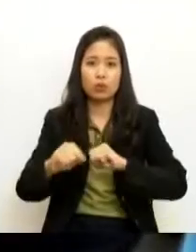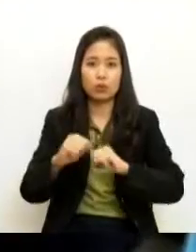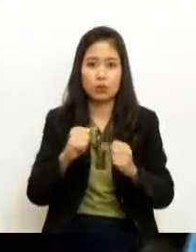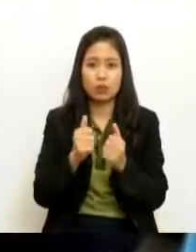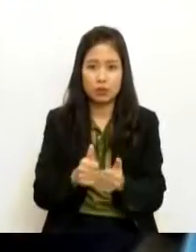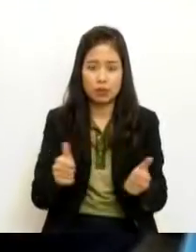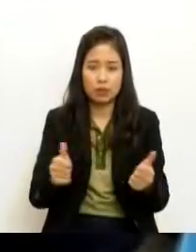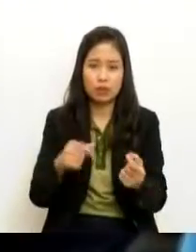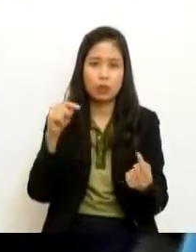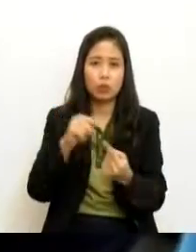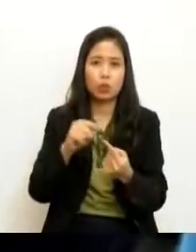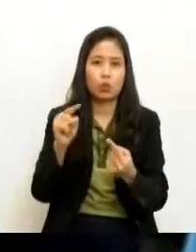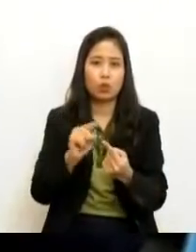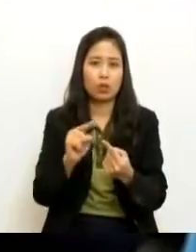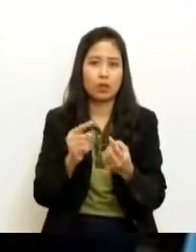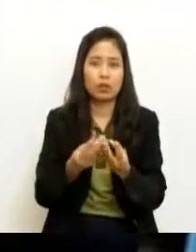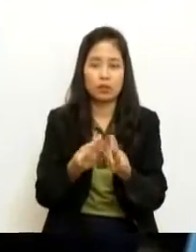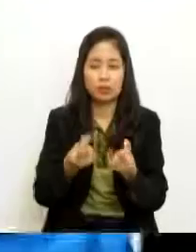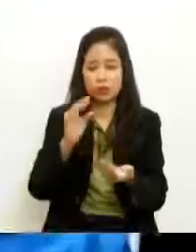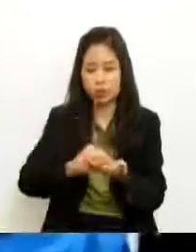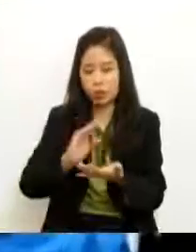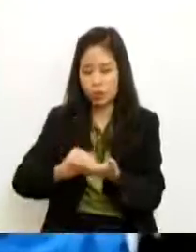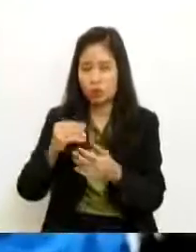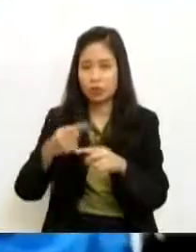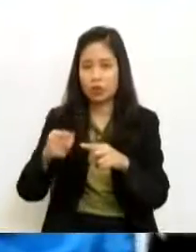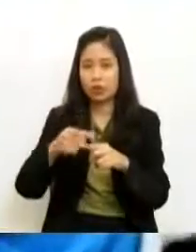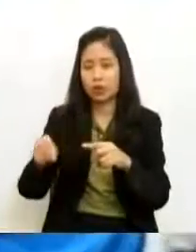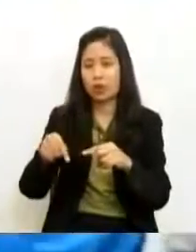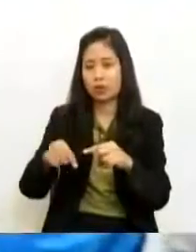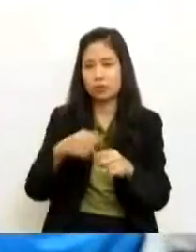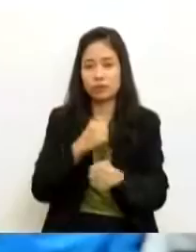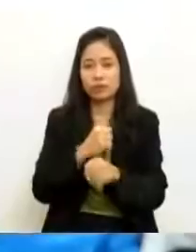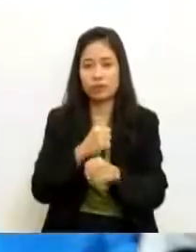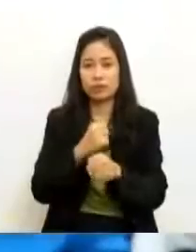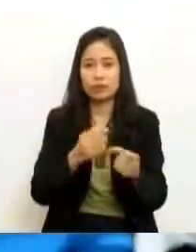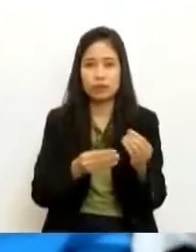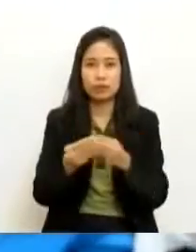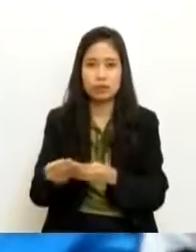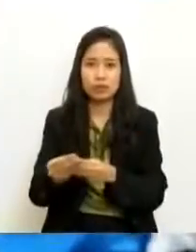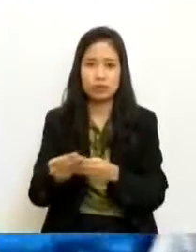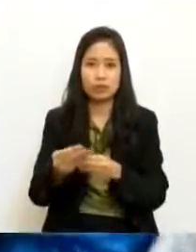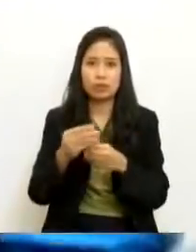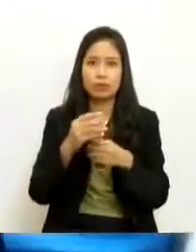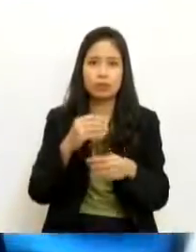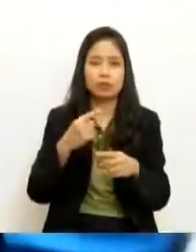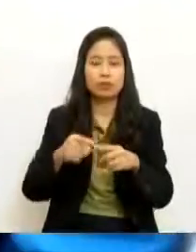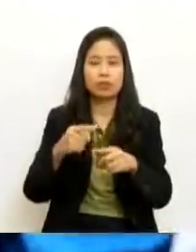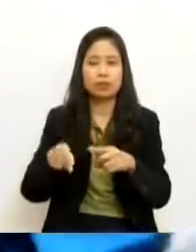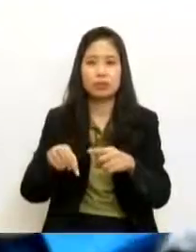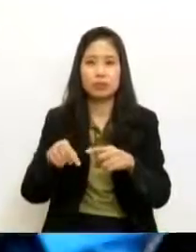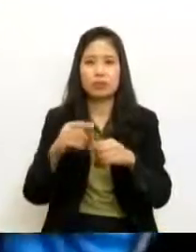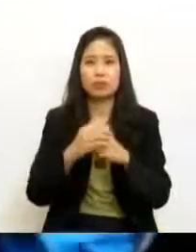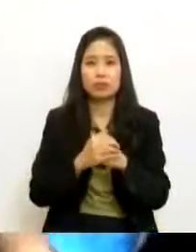ของพระราชกรณียกิจของในหลวงรัชกาลที่9แล้วก็สมเด็จพระนางเจ้าพระบรมราชินีนาถในรัชกาลที่9น